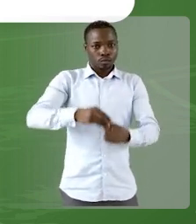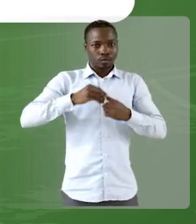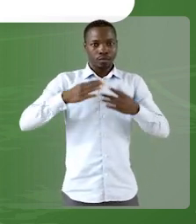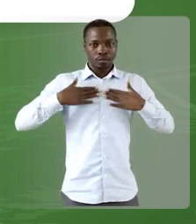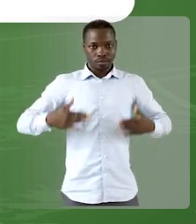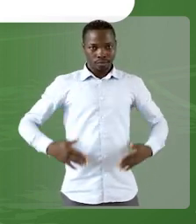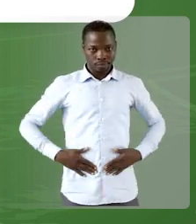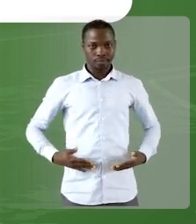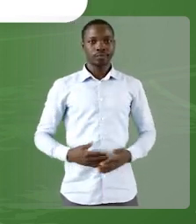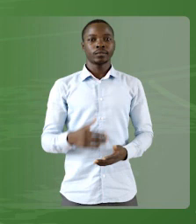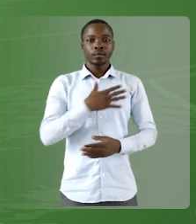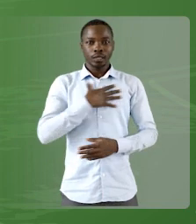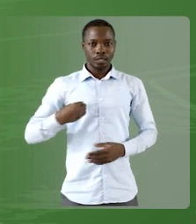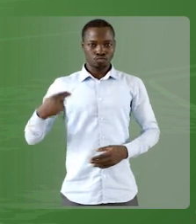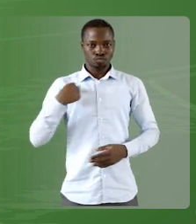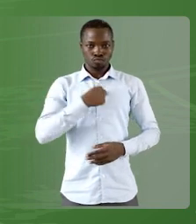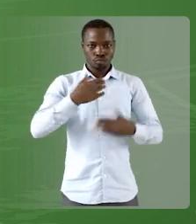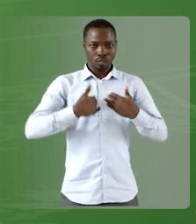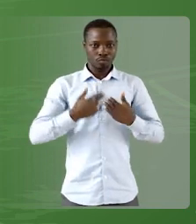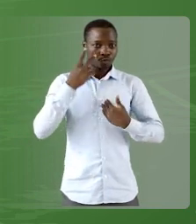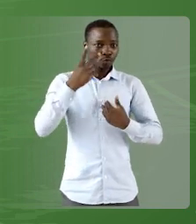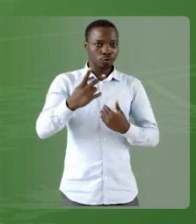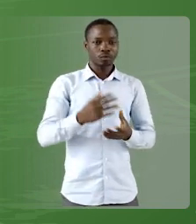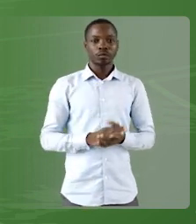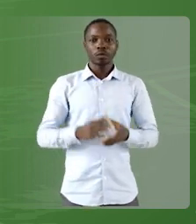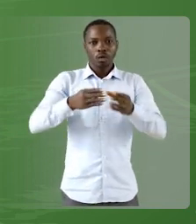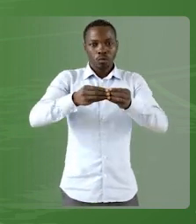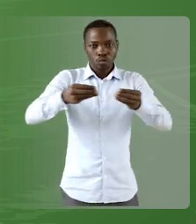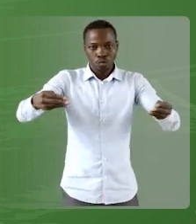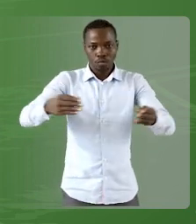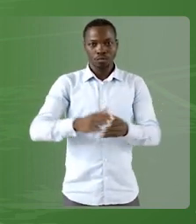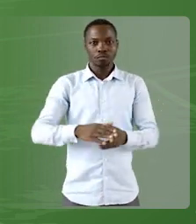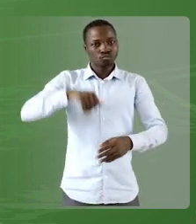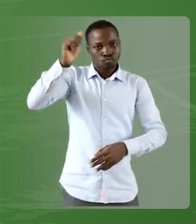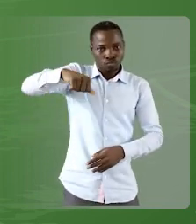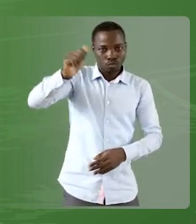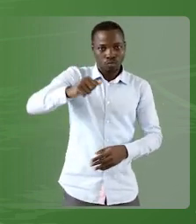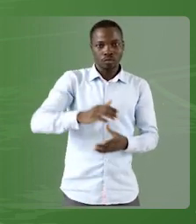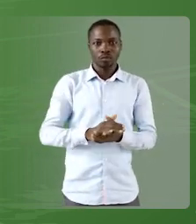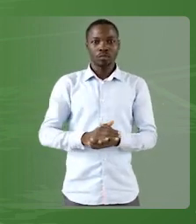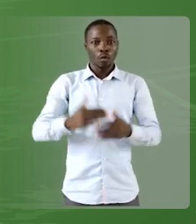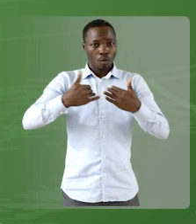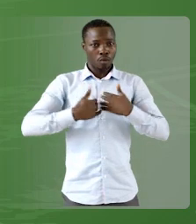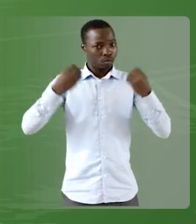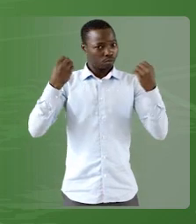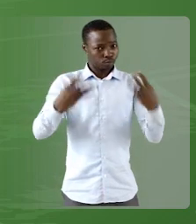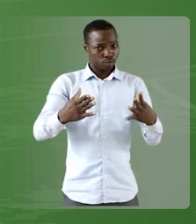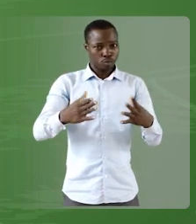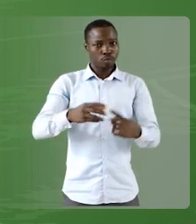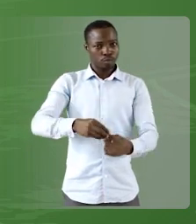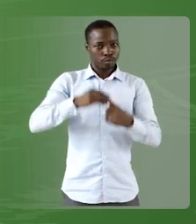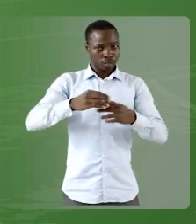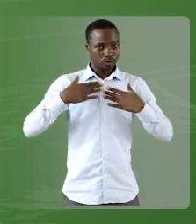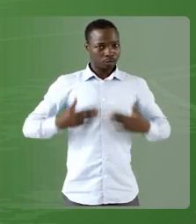physiques. Et nous avons vu que les sols, effectivement, possèdent plusieurs propriétés